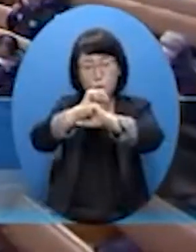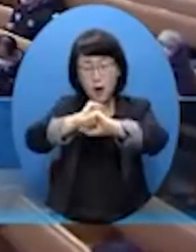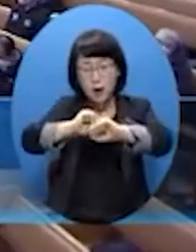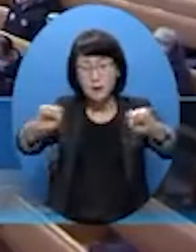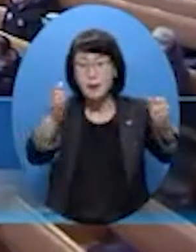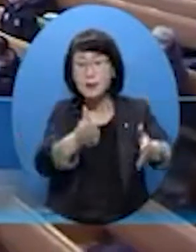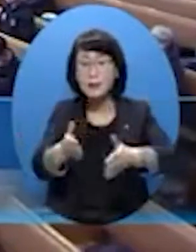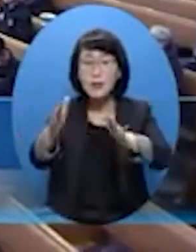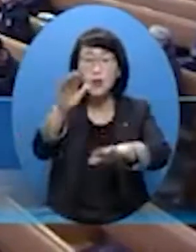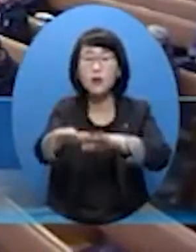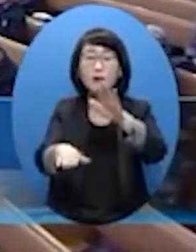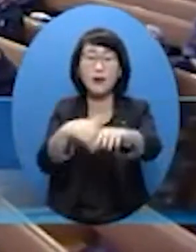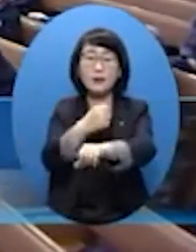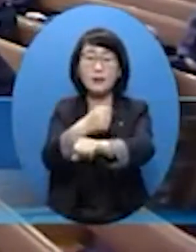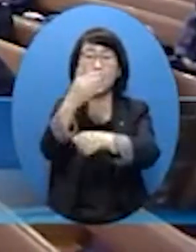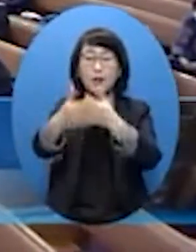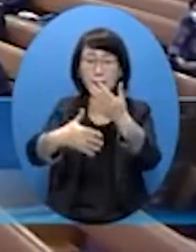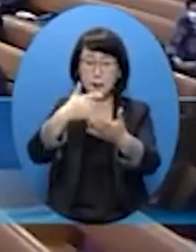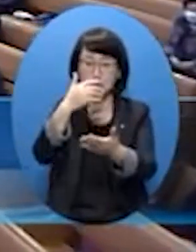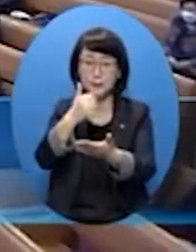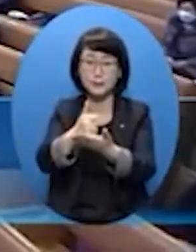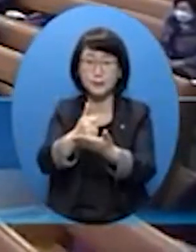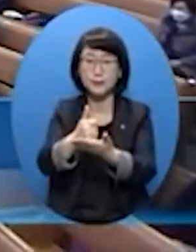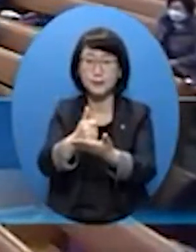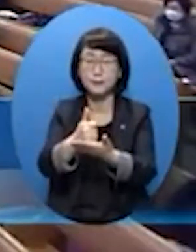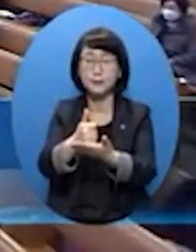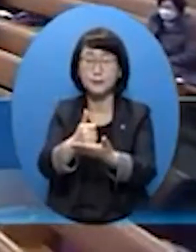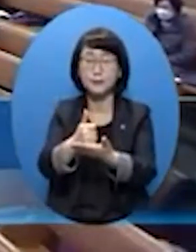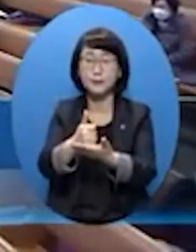광야 끼를 걷게 하신 하나님